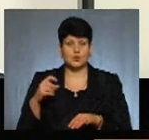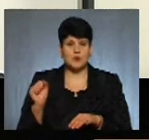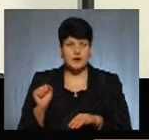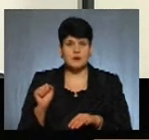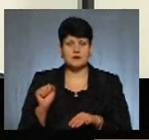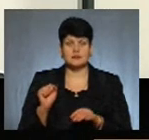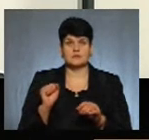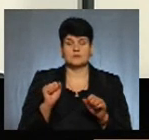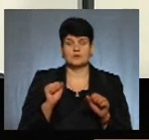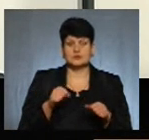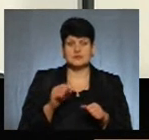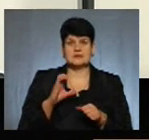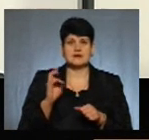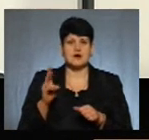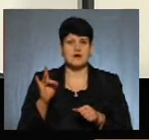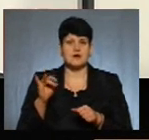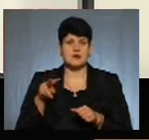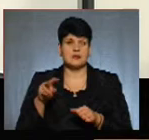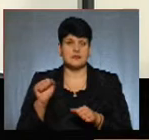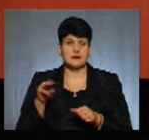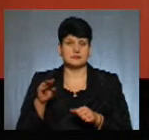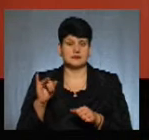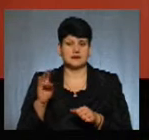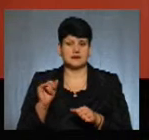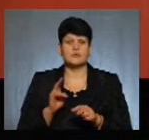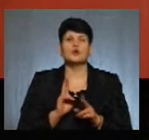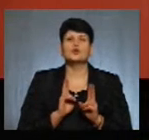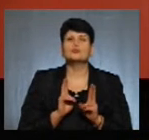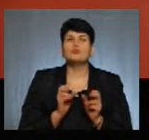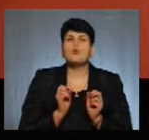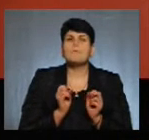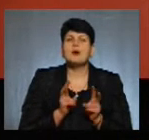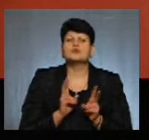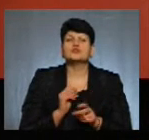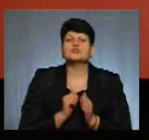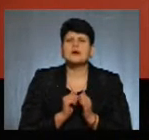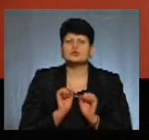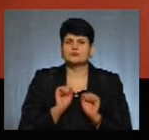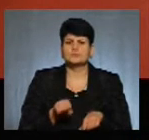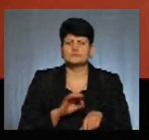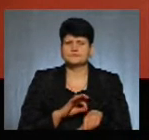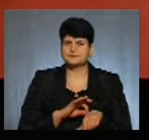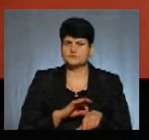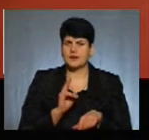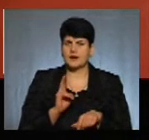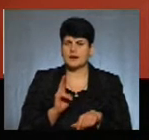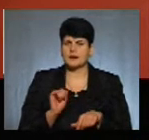можливо, інфекційний мононуклеоз, скарлатина. Хто є в групах ризику? Хто найчастіше може захворіти на